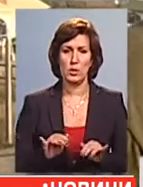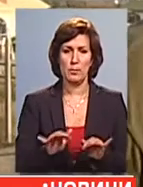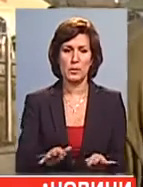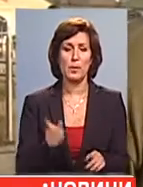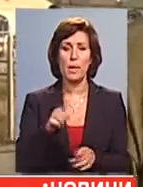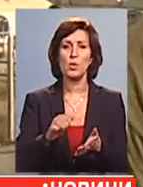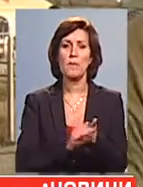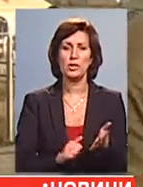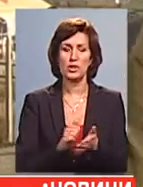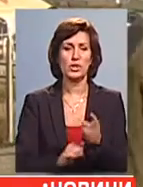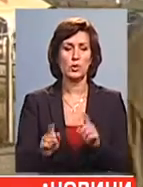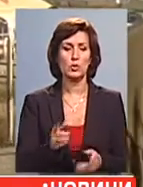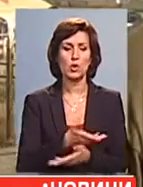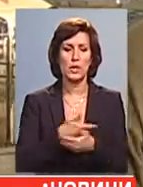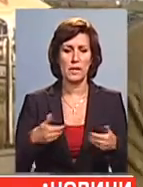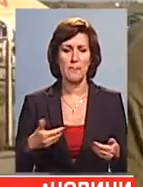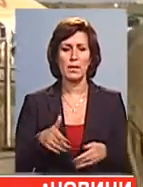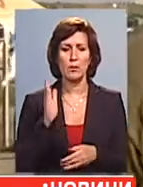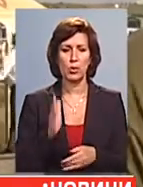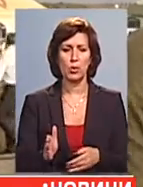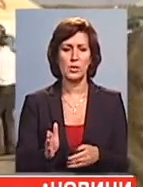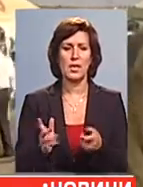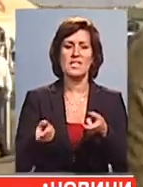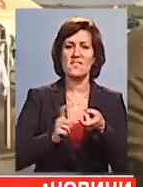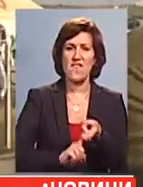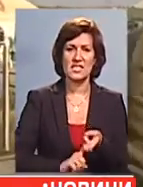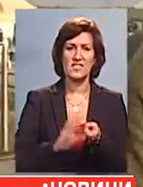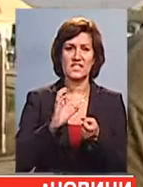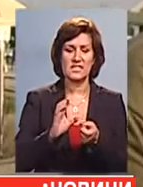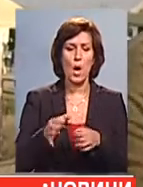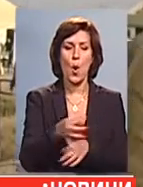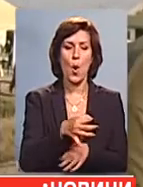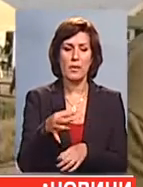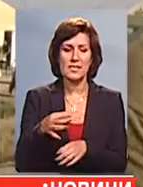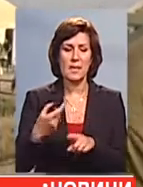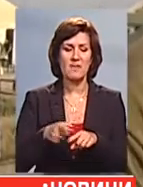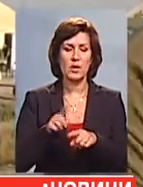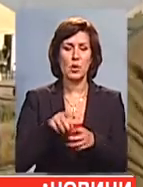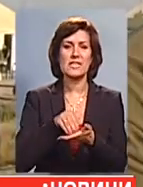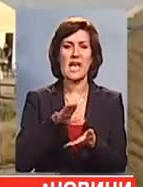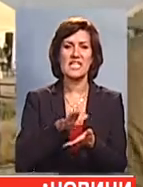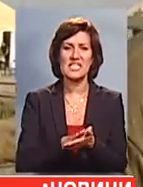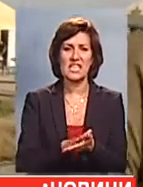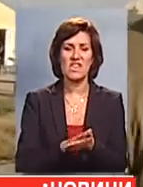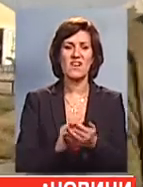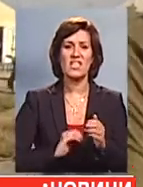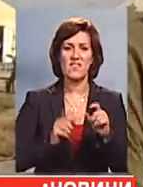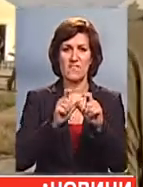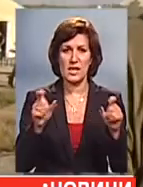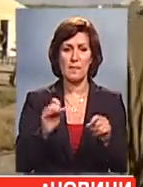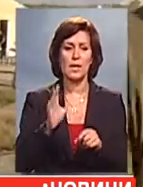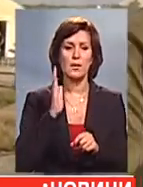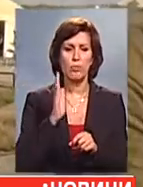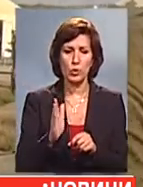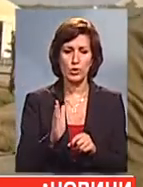той простой причине, что мы будем связываться с областями, в которых зарегистрированы фирмы, и